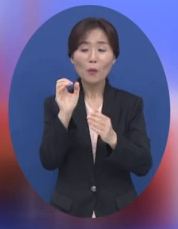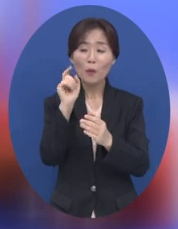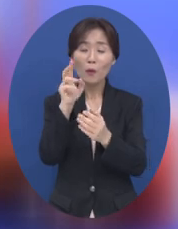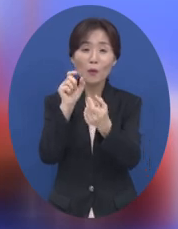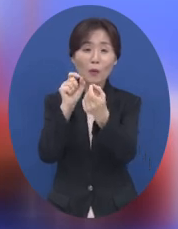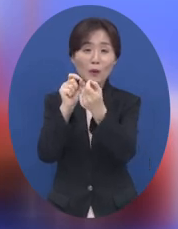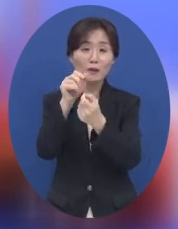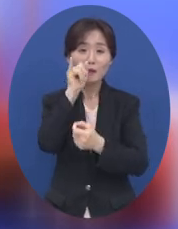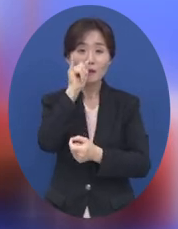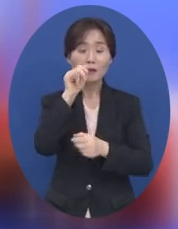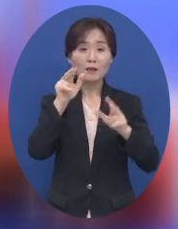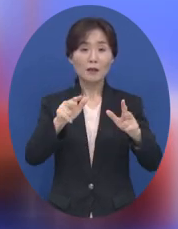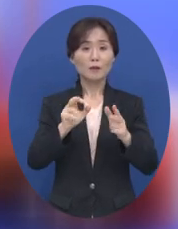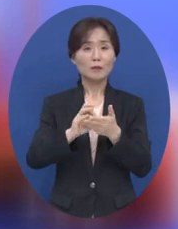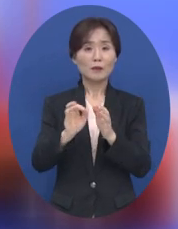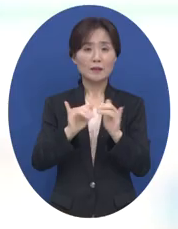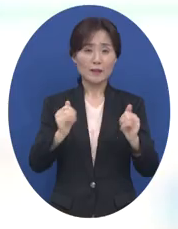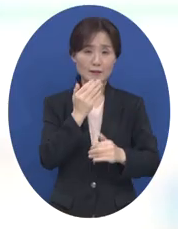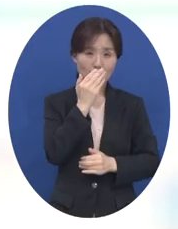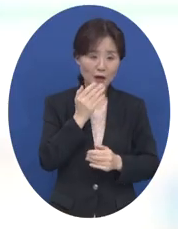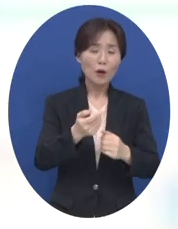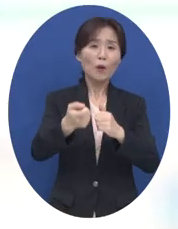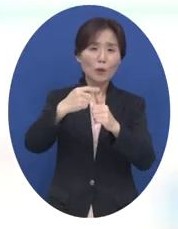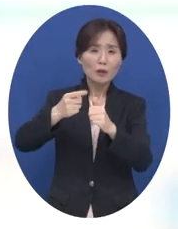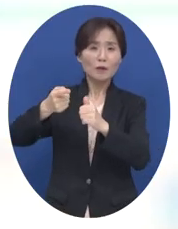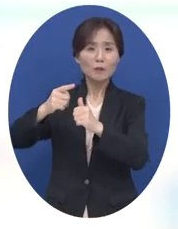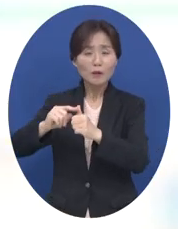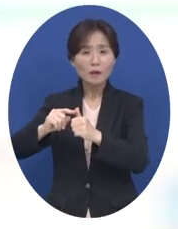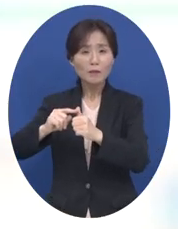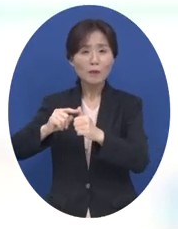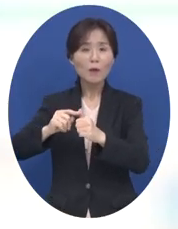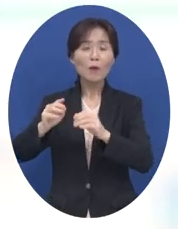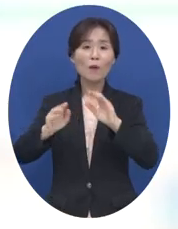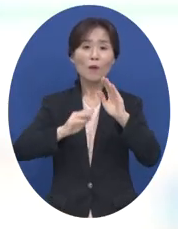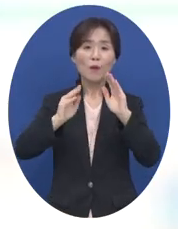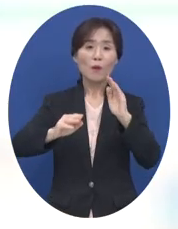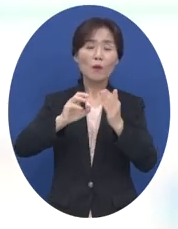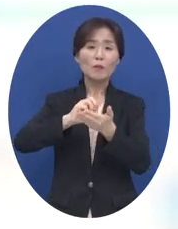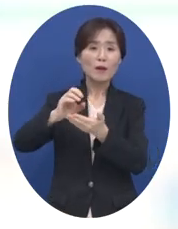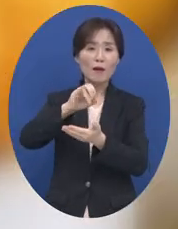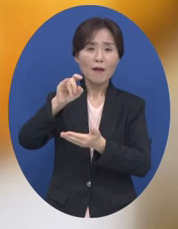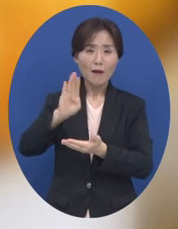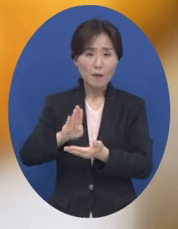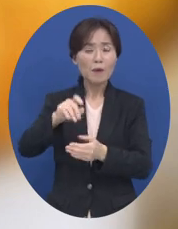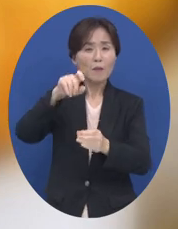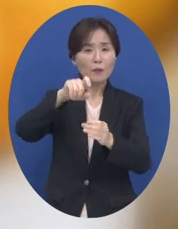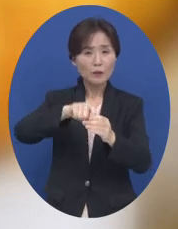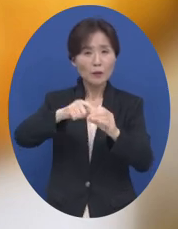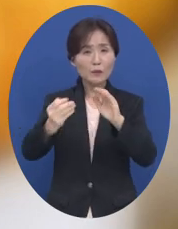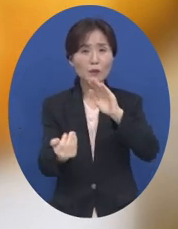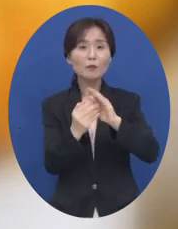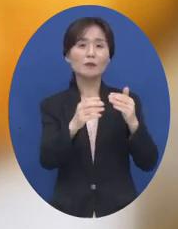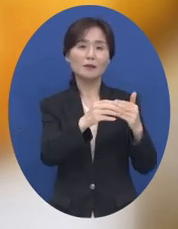않았습니다. 이제 소비자의 착한 동참이 공공 배달앱의 값어치와 취지를